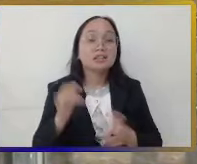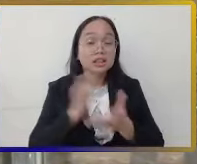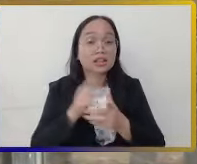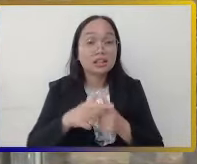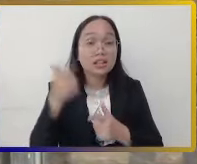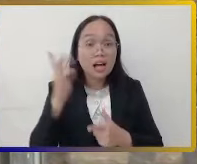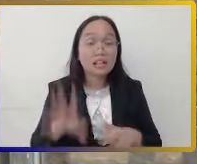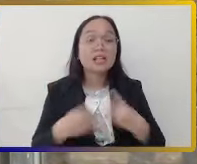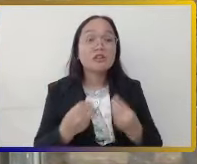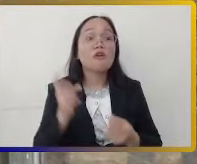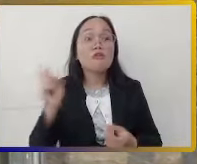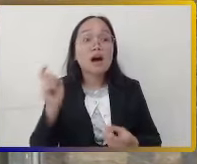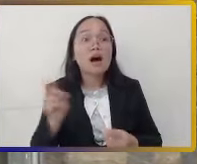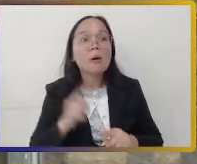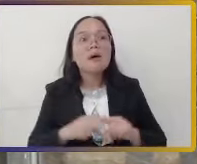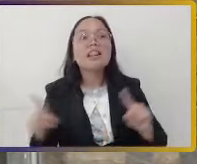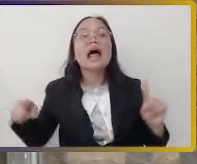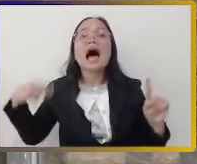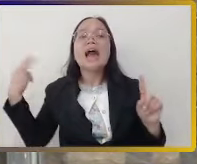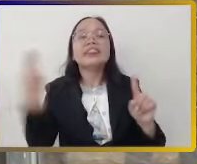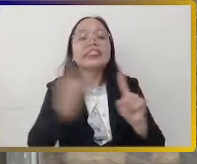Panginoon ng mabilisan, pero hanggang kailan?